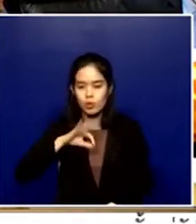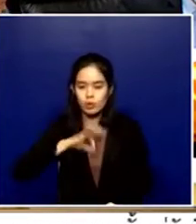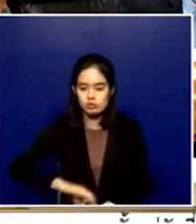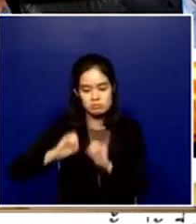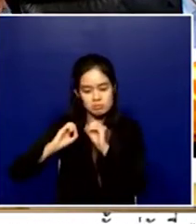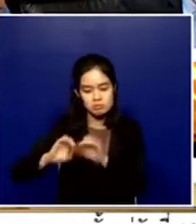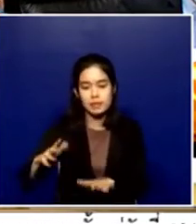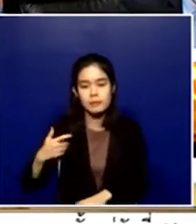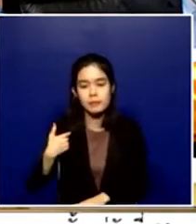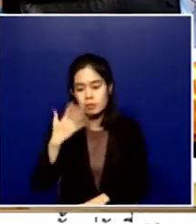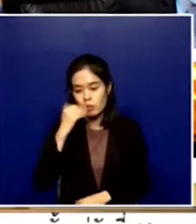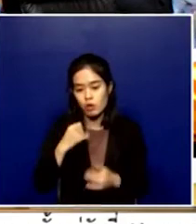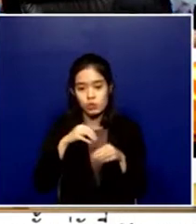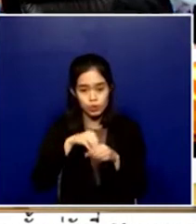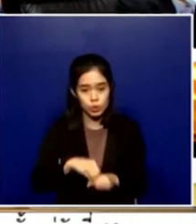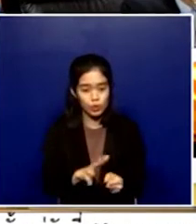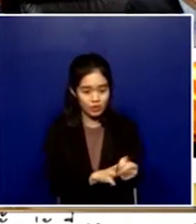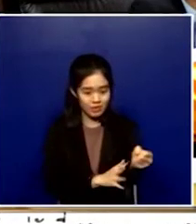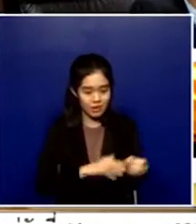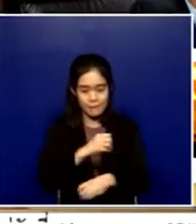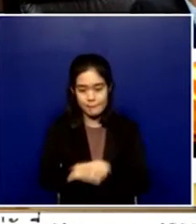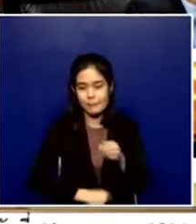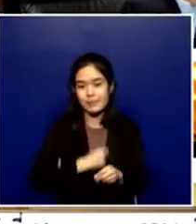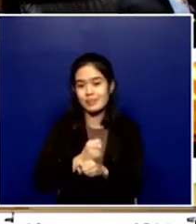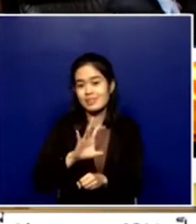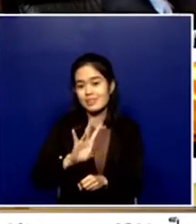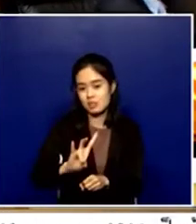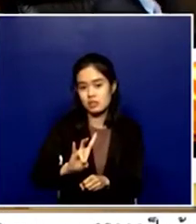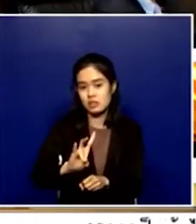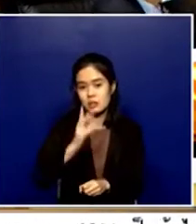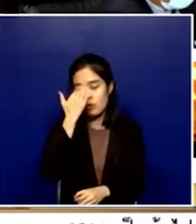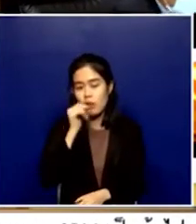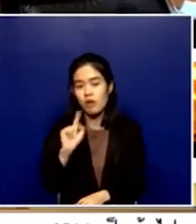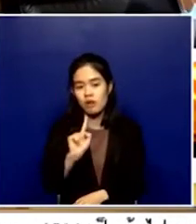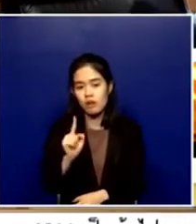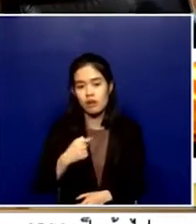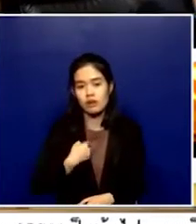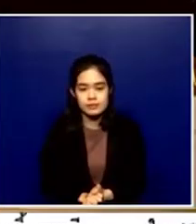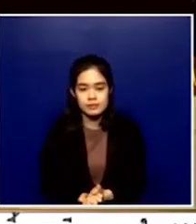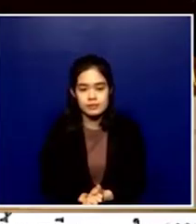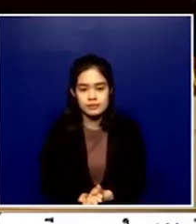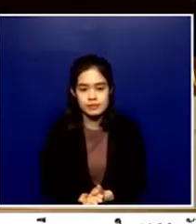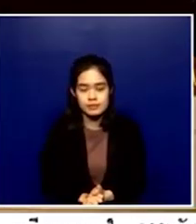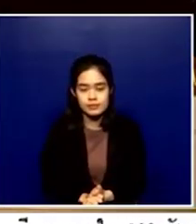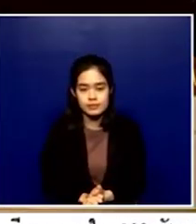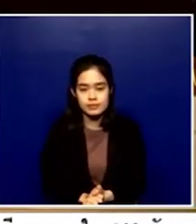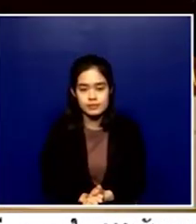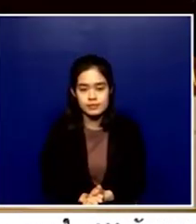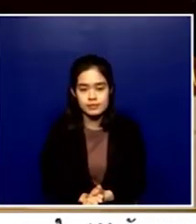Militarด้านมาค่ะ ขอบุมากค่ะ